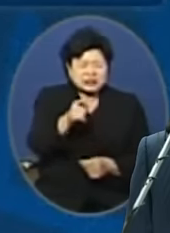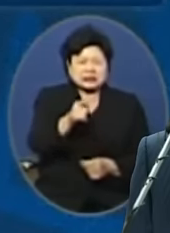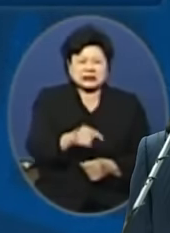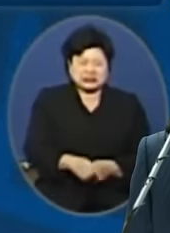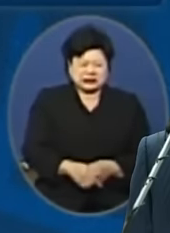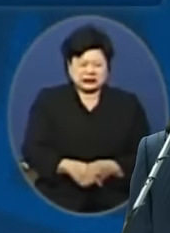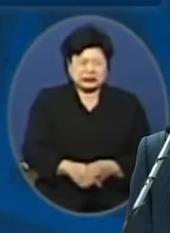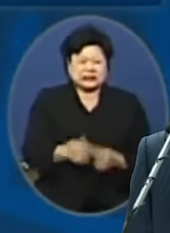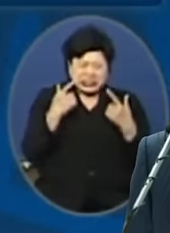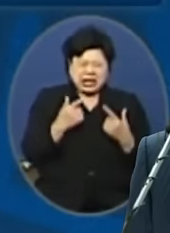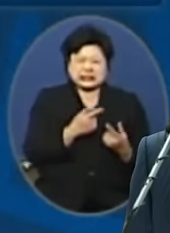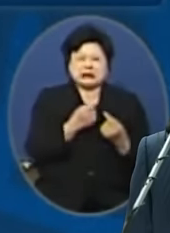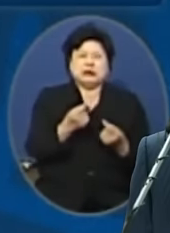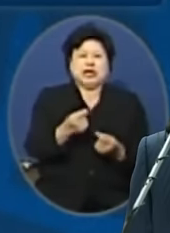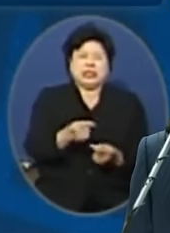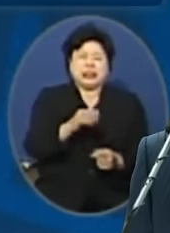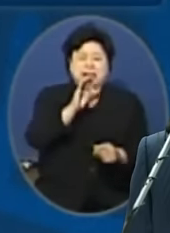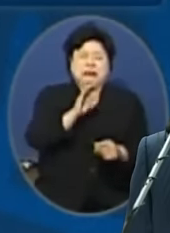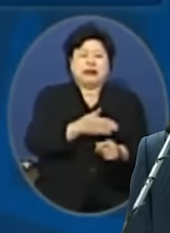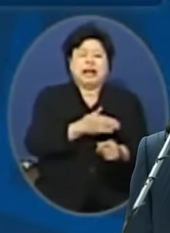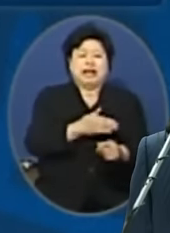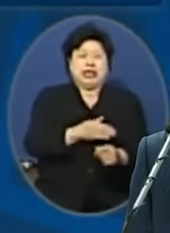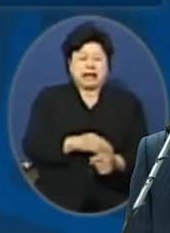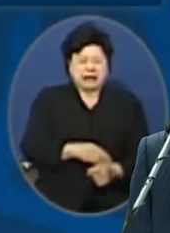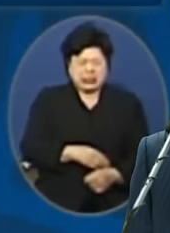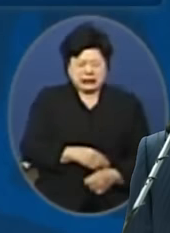당신이 하는 게 늘 그렇지 언제 잘한 적이 있나?